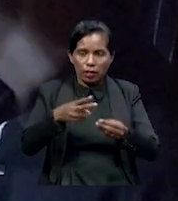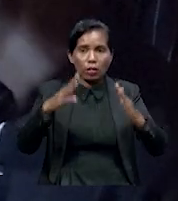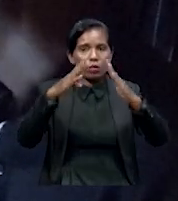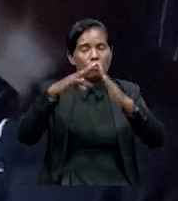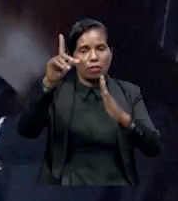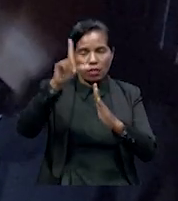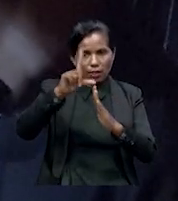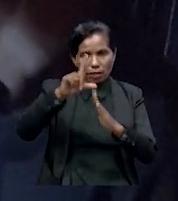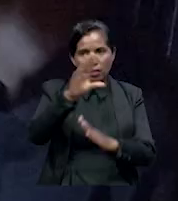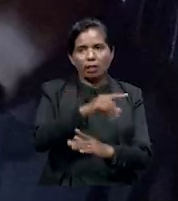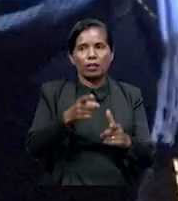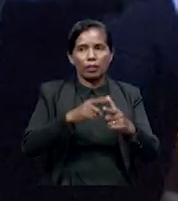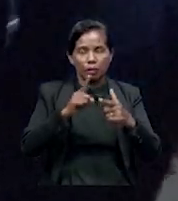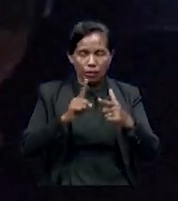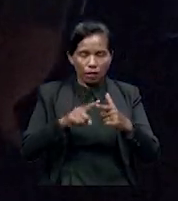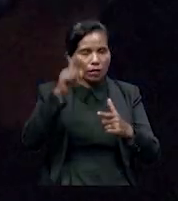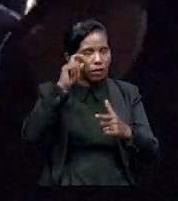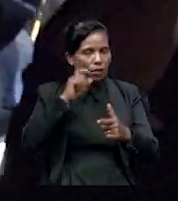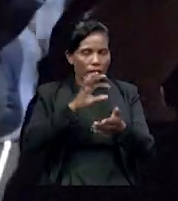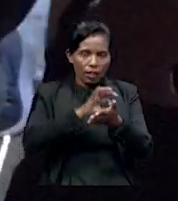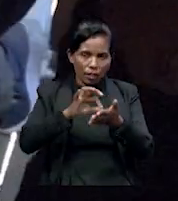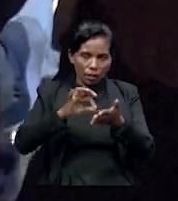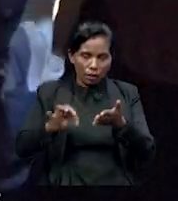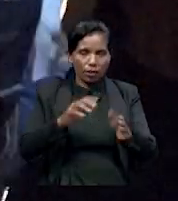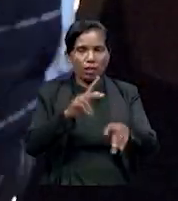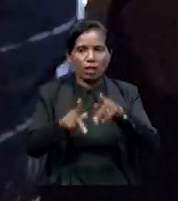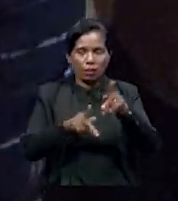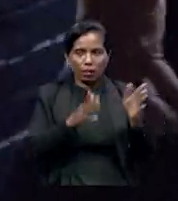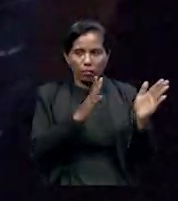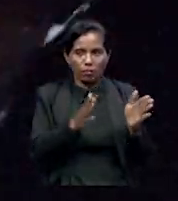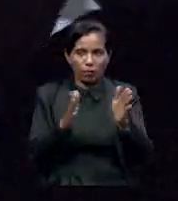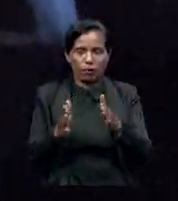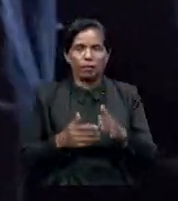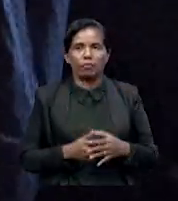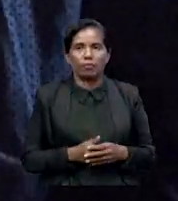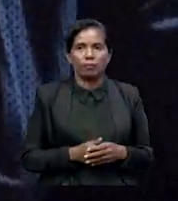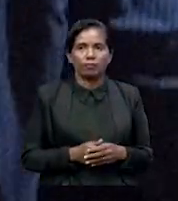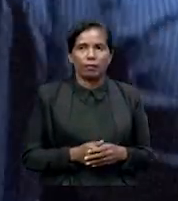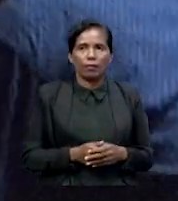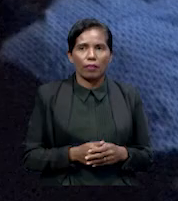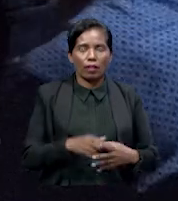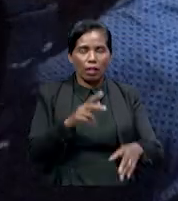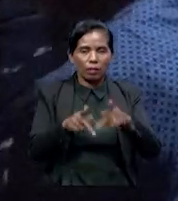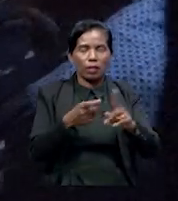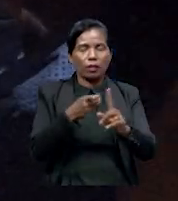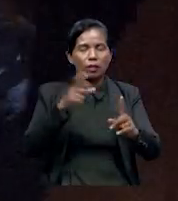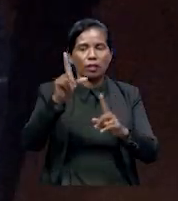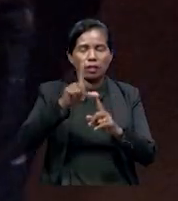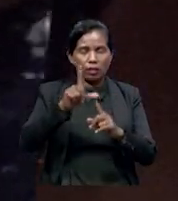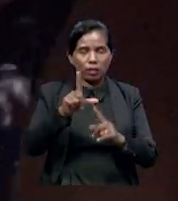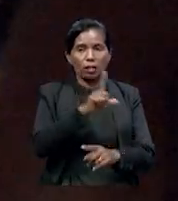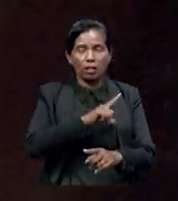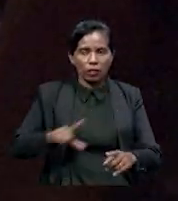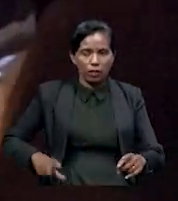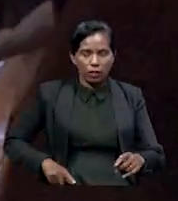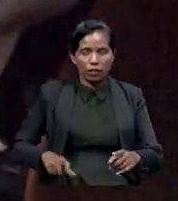laran hafaine Sananus Mau asina plaka nebe komendare sira preparan. Bibangne komunidade husilisan liurai berlanu